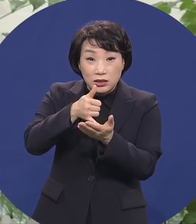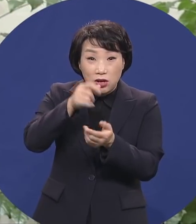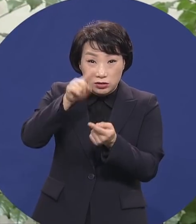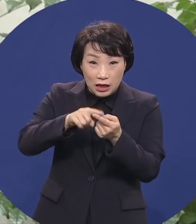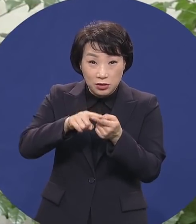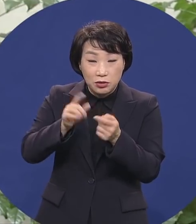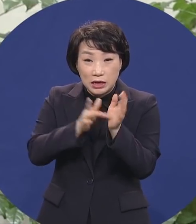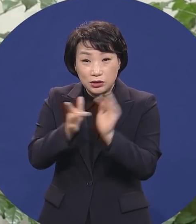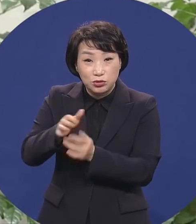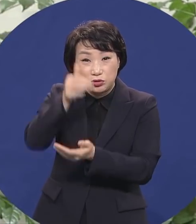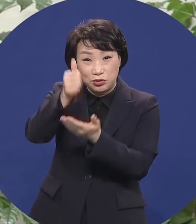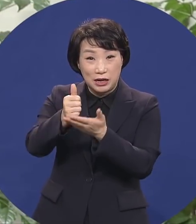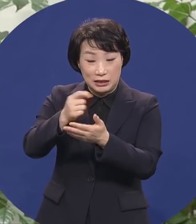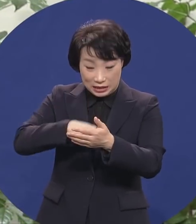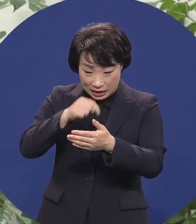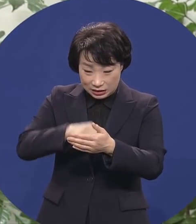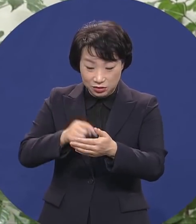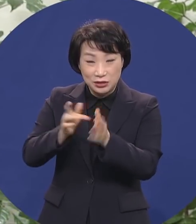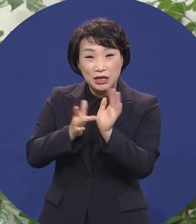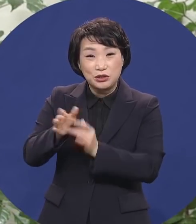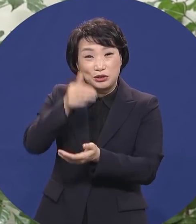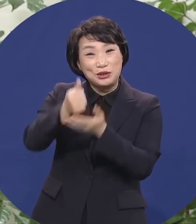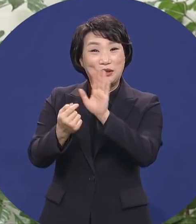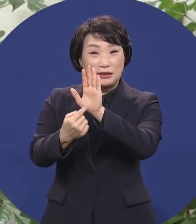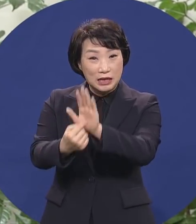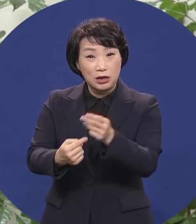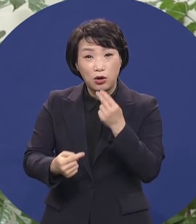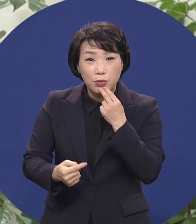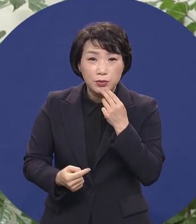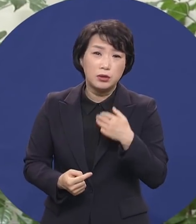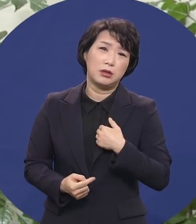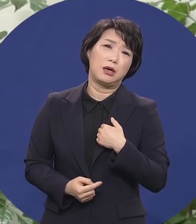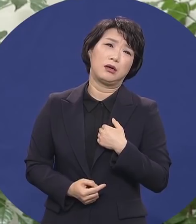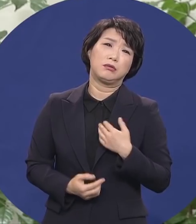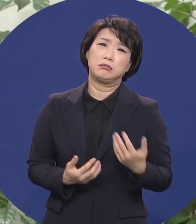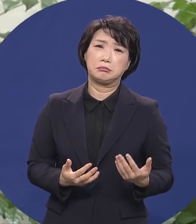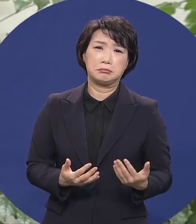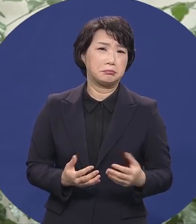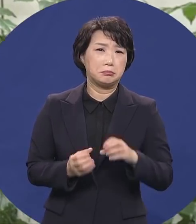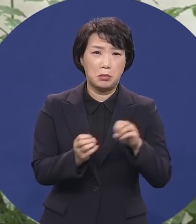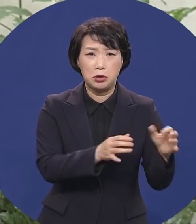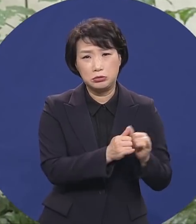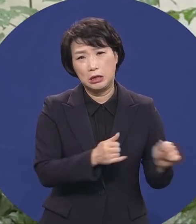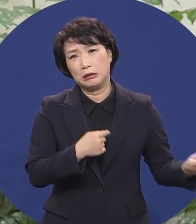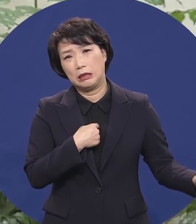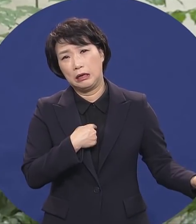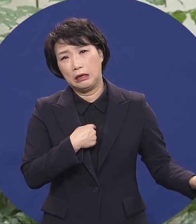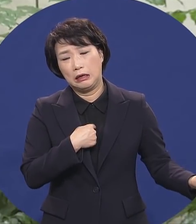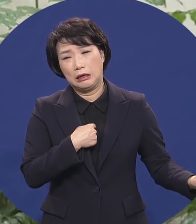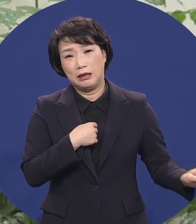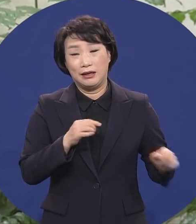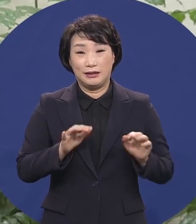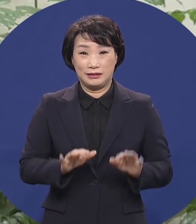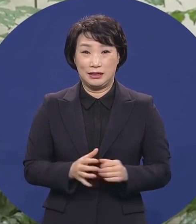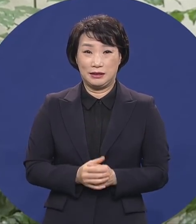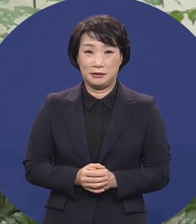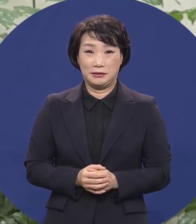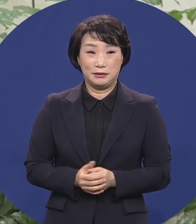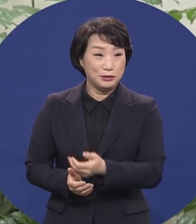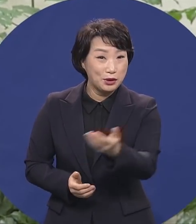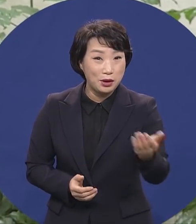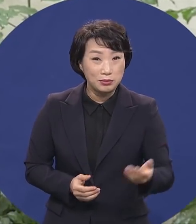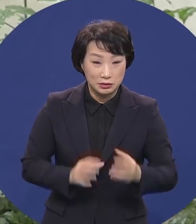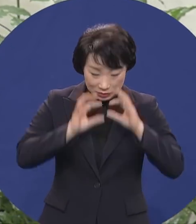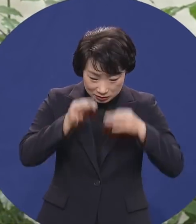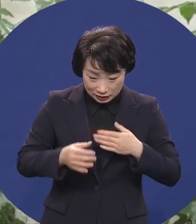인격적으로 예수가 내 안에서 예수 그리스도를 드러낼 수 없다면 너는 버리운 자라 이 말이야. 여러분